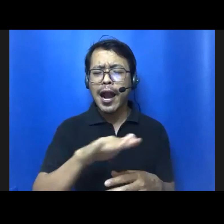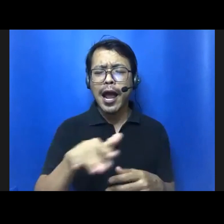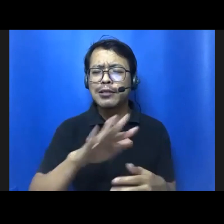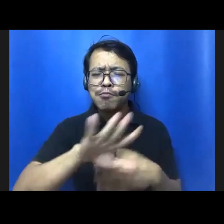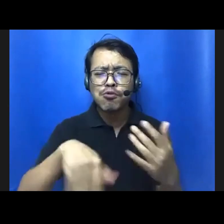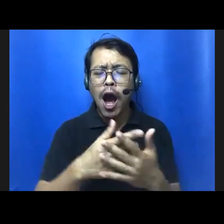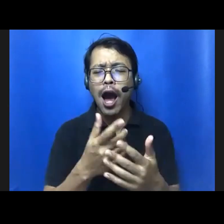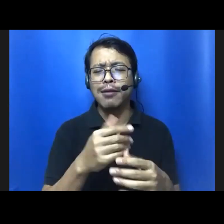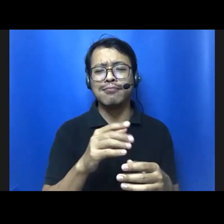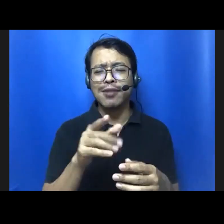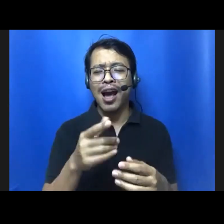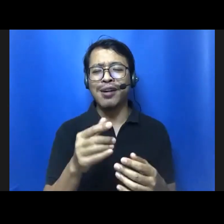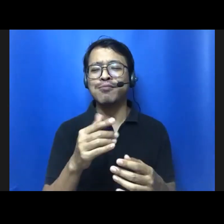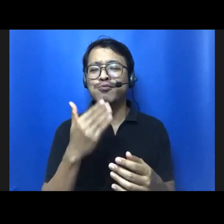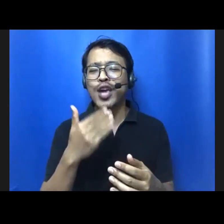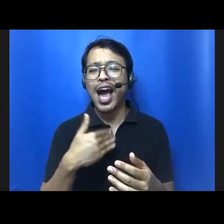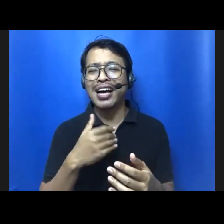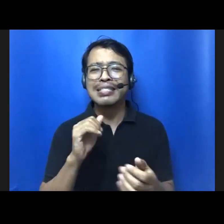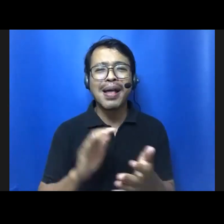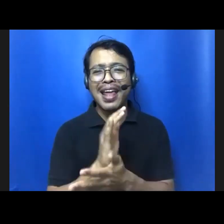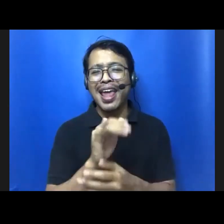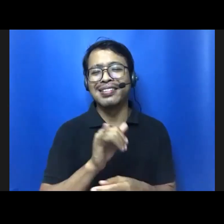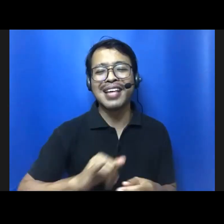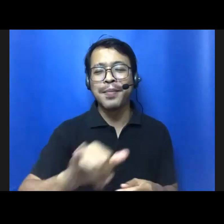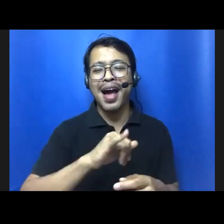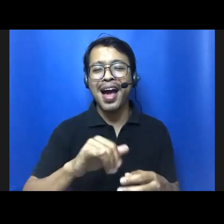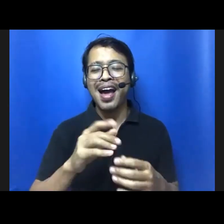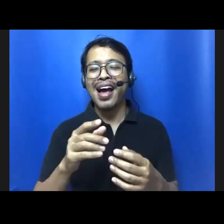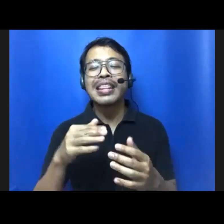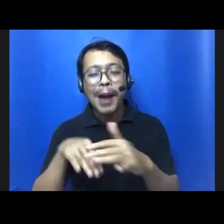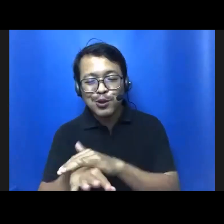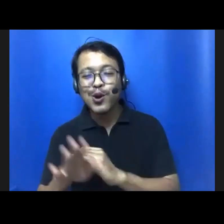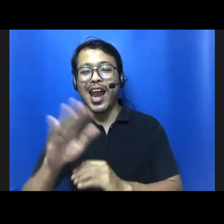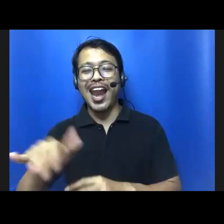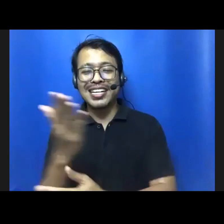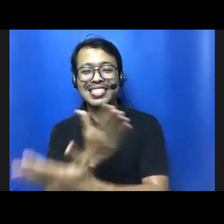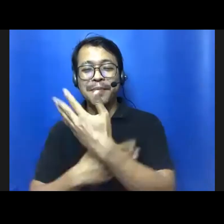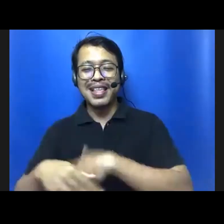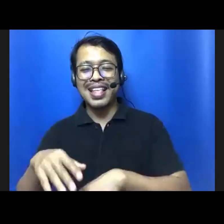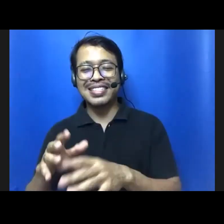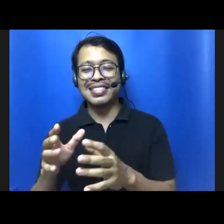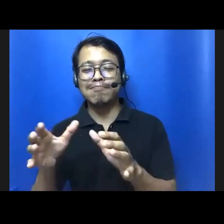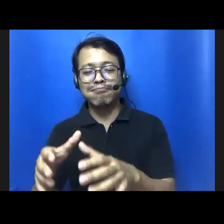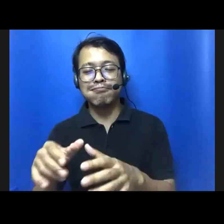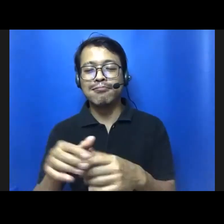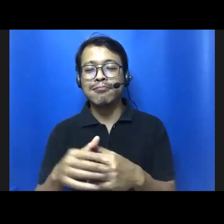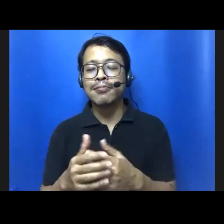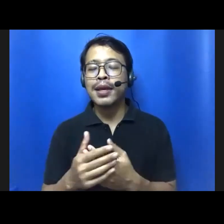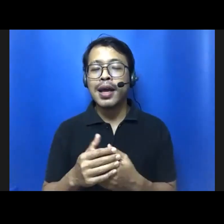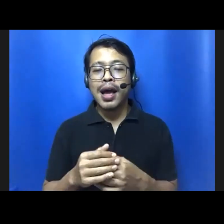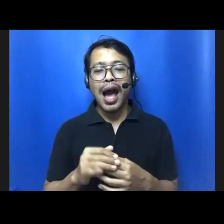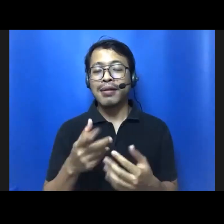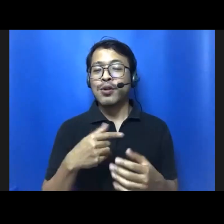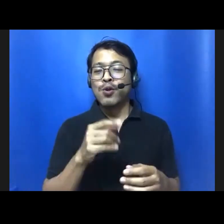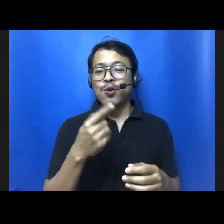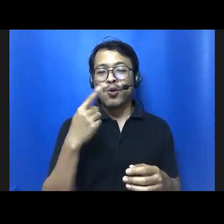anak-anak yang termarginalkan. Harus ada sinergi yang erat antara lembaga pendidikan dan tempat bekerja yang inklusif, serta